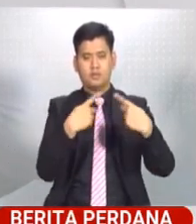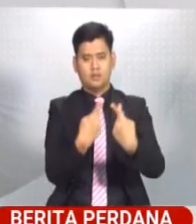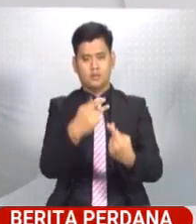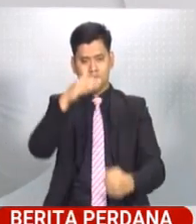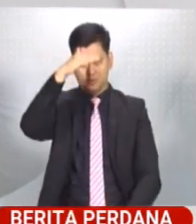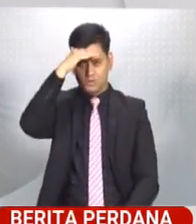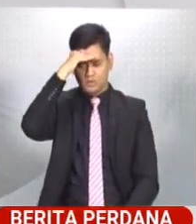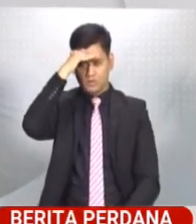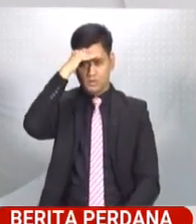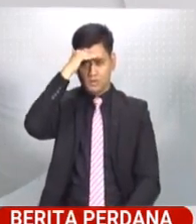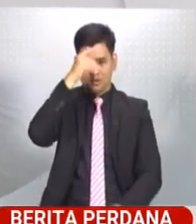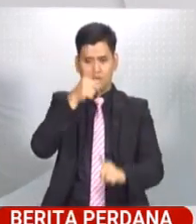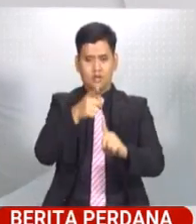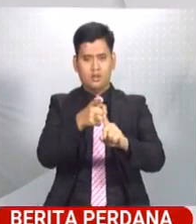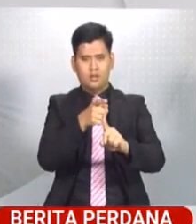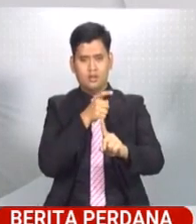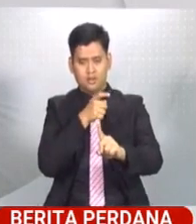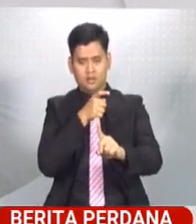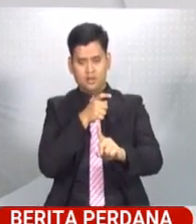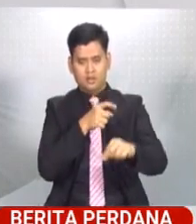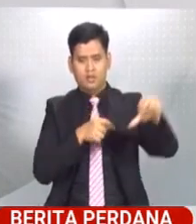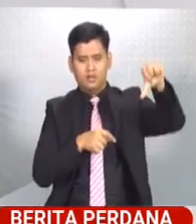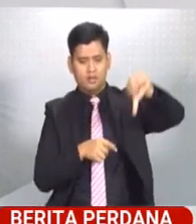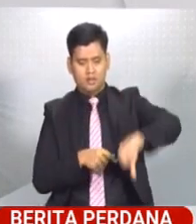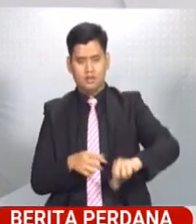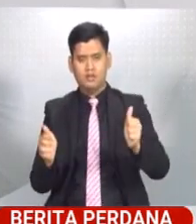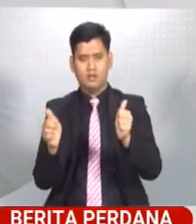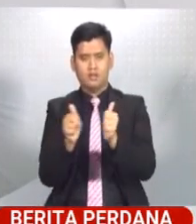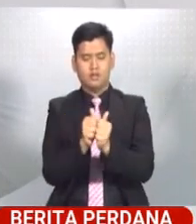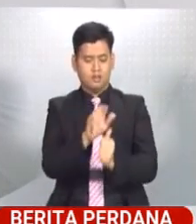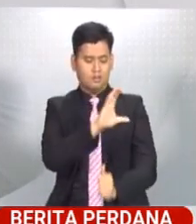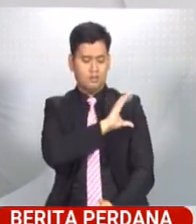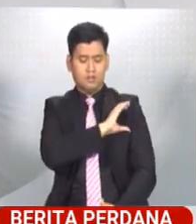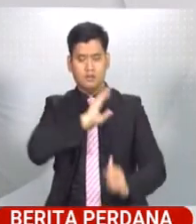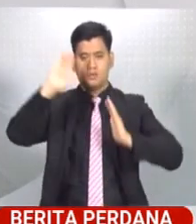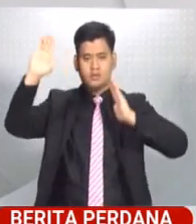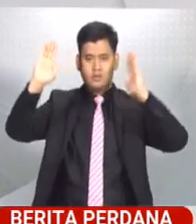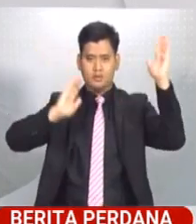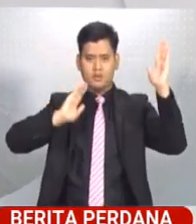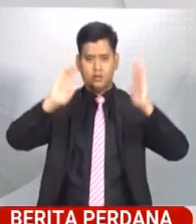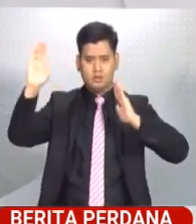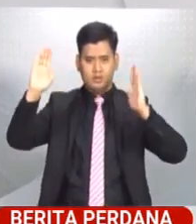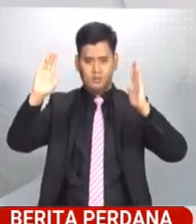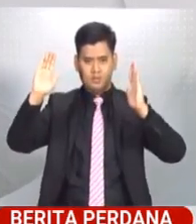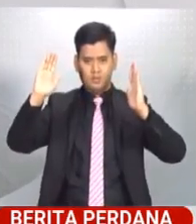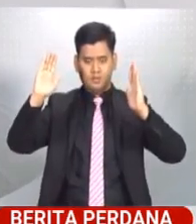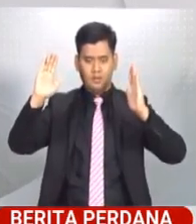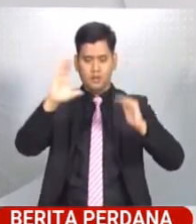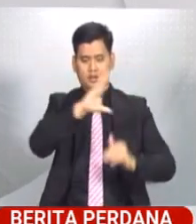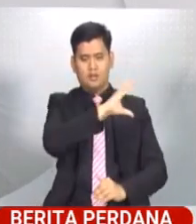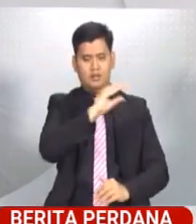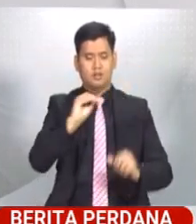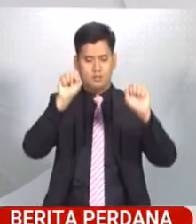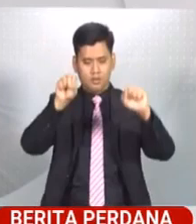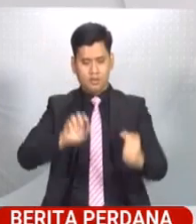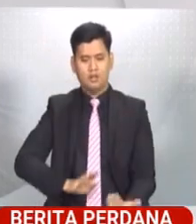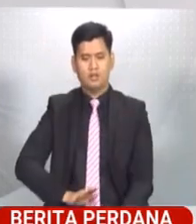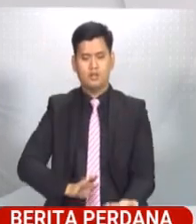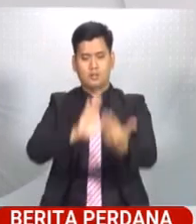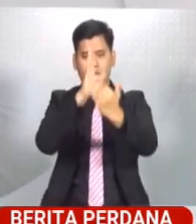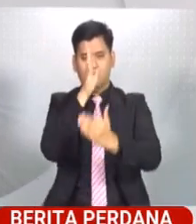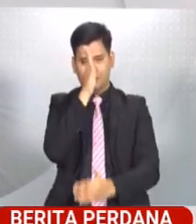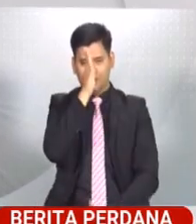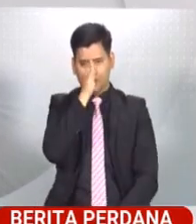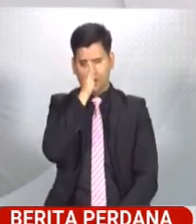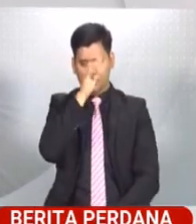JDT daripada diikat pasukan tercur PDRM sekaligus menghidupkan peluang menekan pencabar terdekat Melaka United untuk takhta